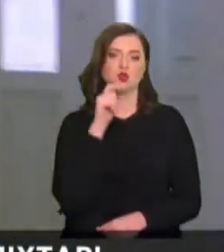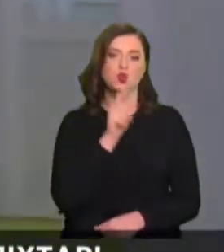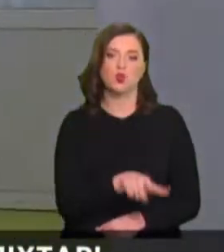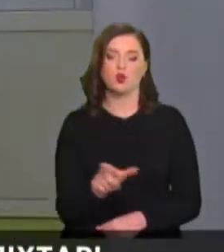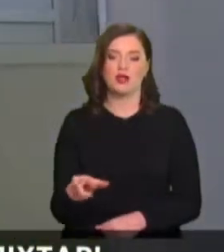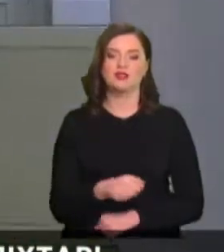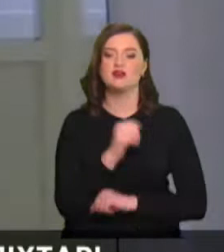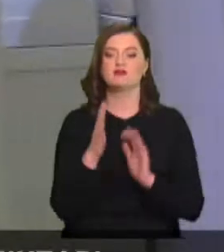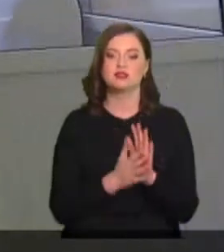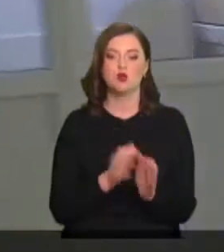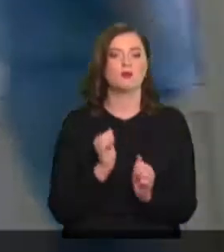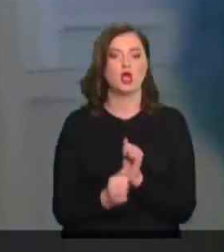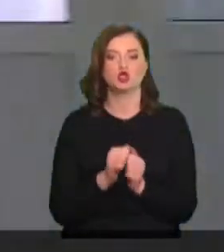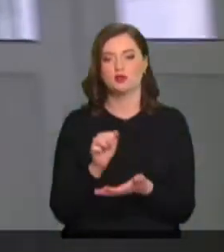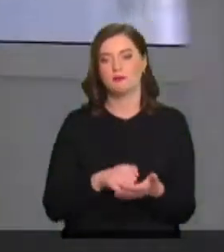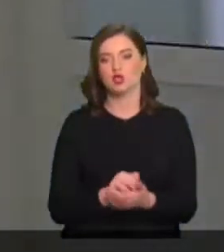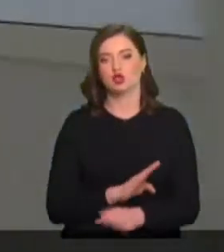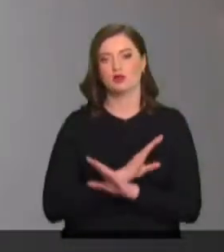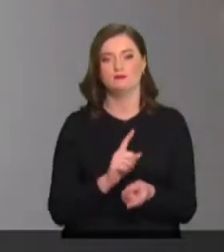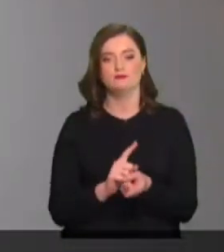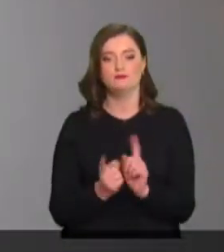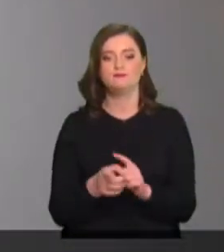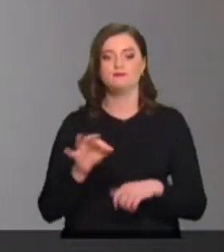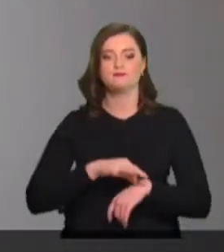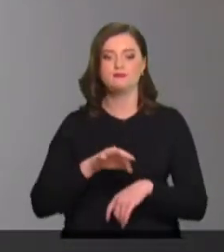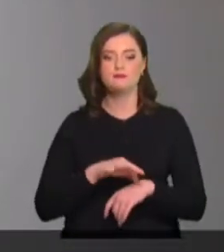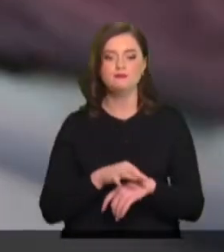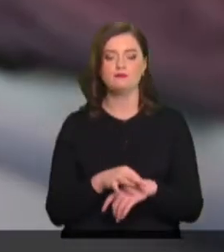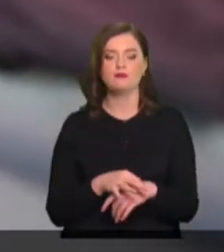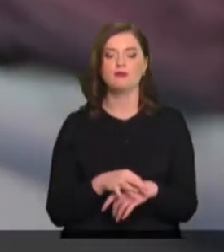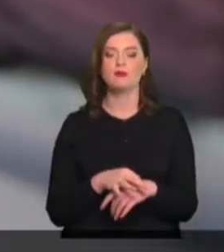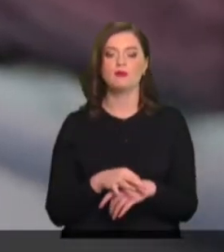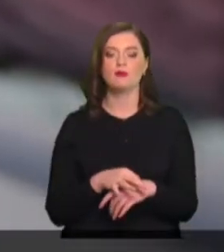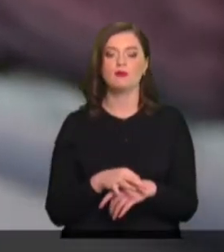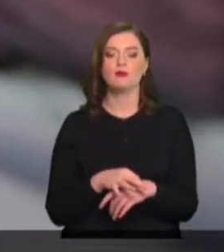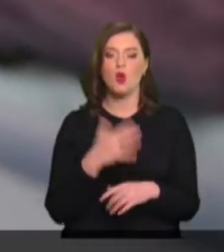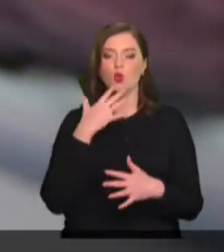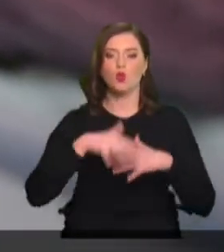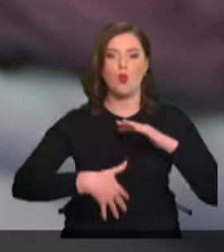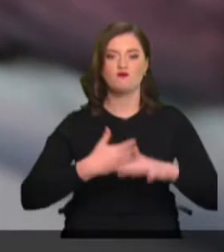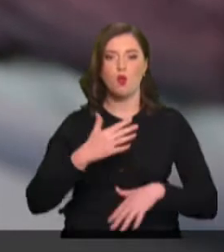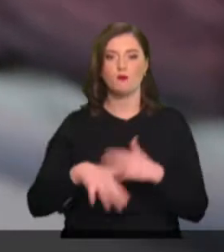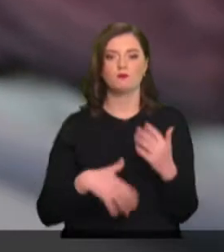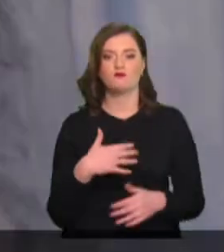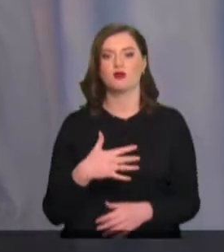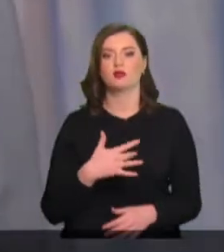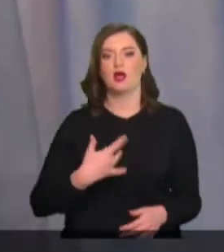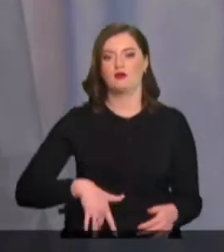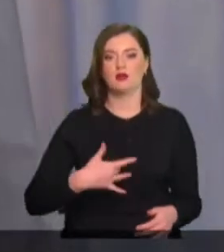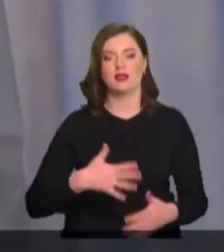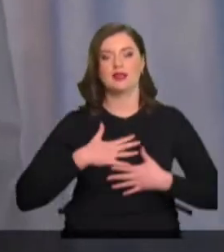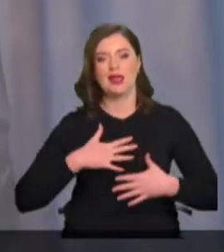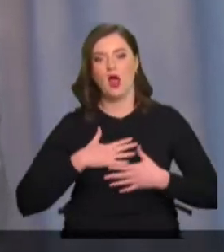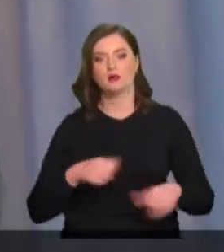В цілому найчастіше причинами смерті стають хвороби систем кровообігу, травлення, дихання, а